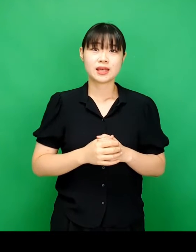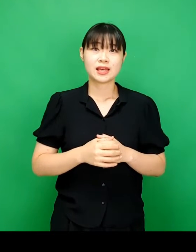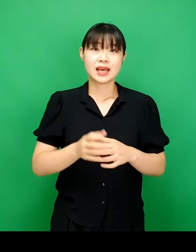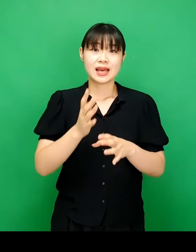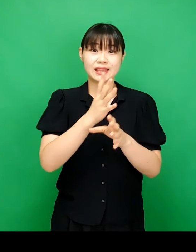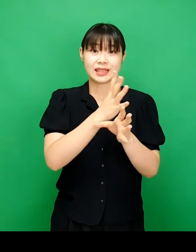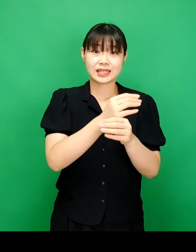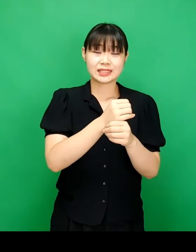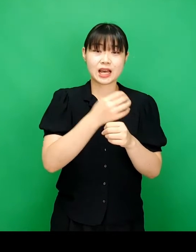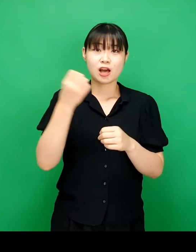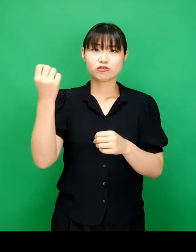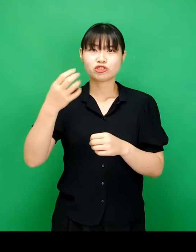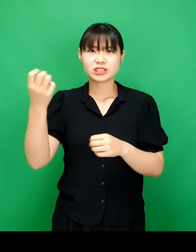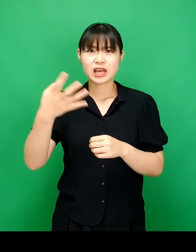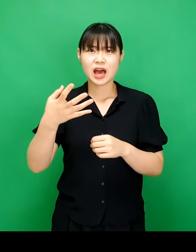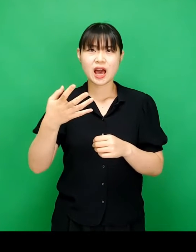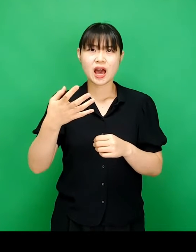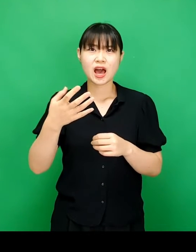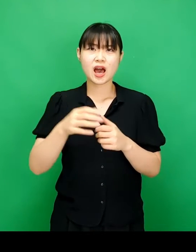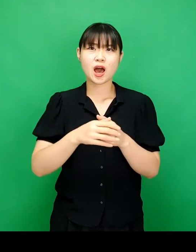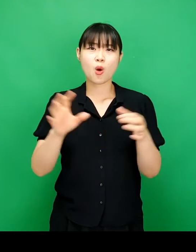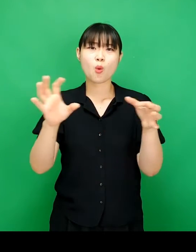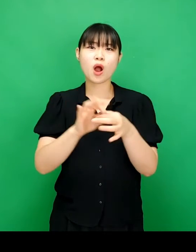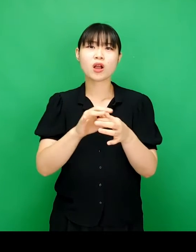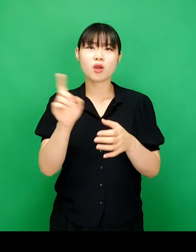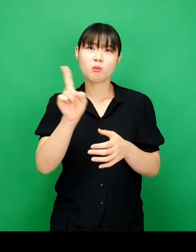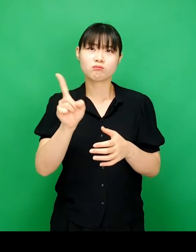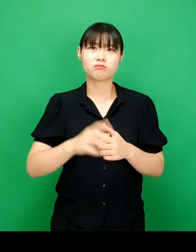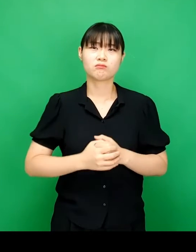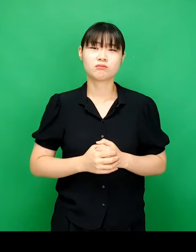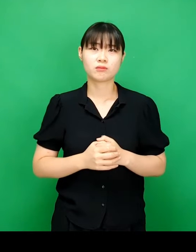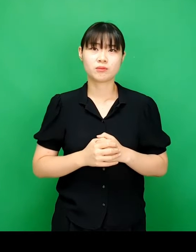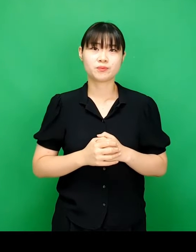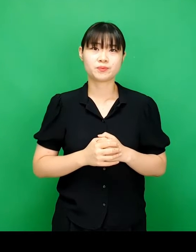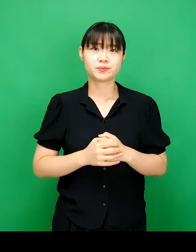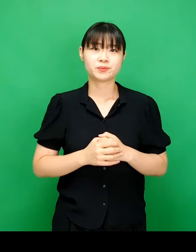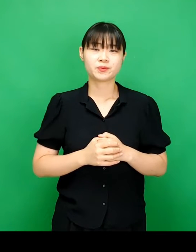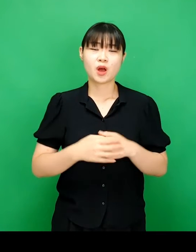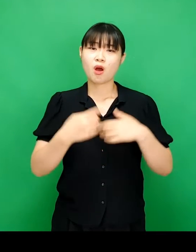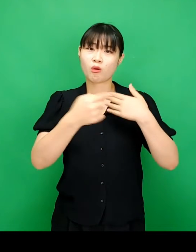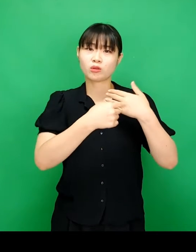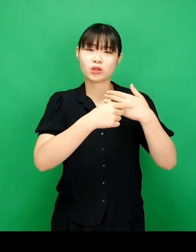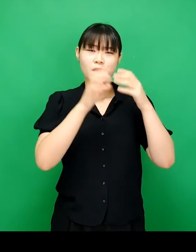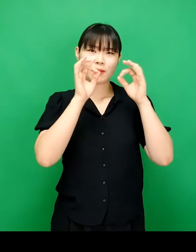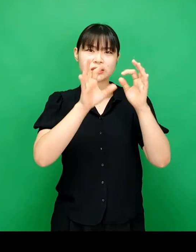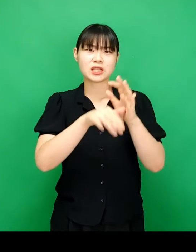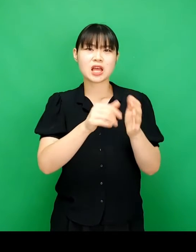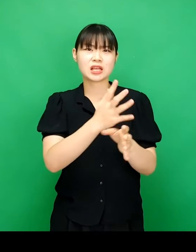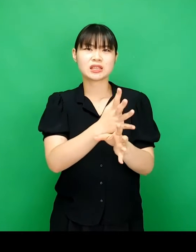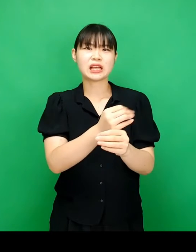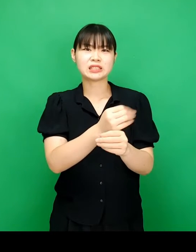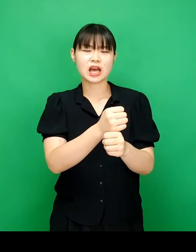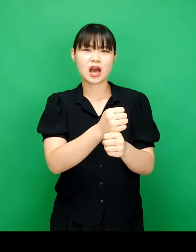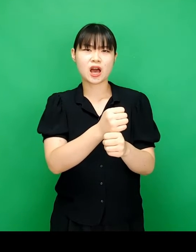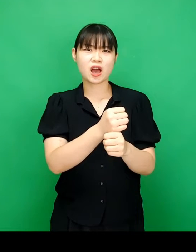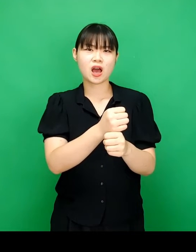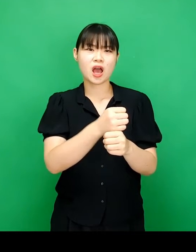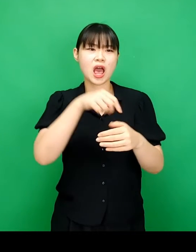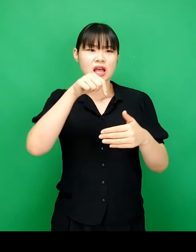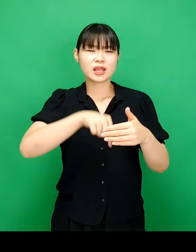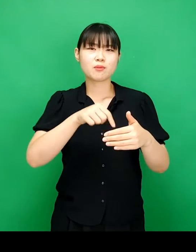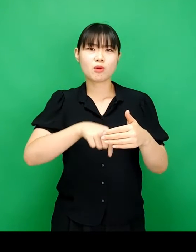많았습니다. 날짜 형식과 숫자 형식에는 어떤 관계가 있는 걸까요? 겉보기에는